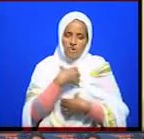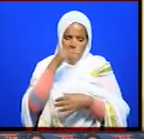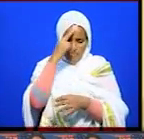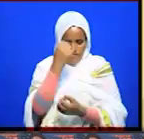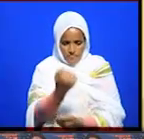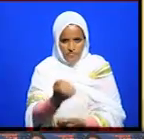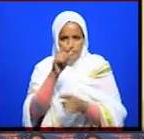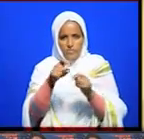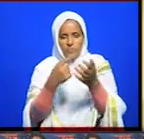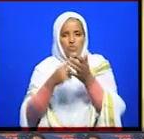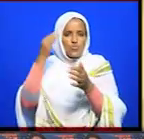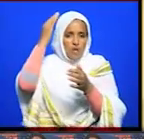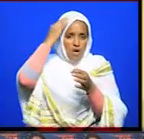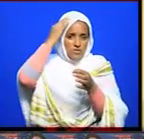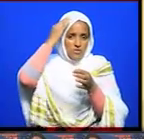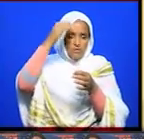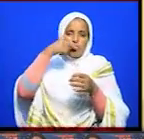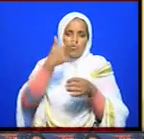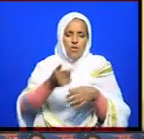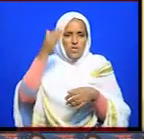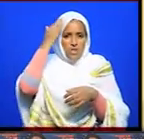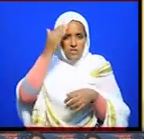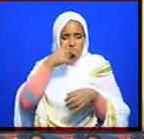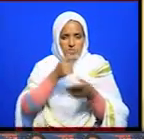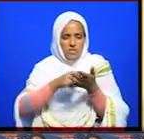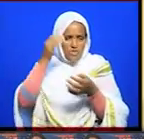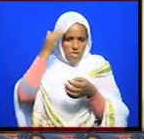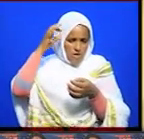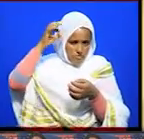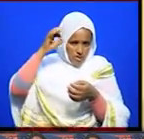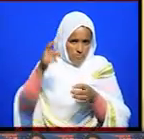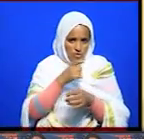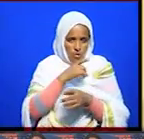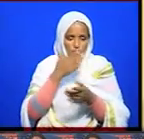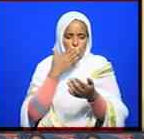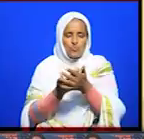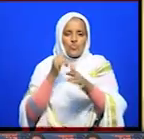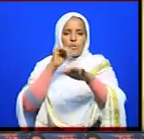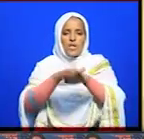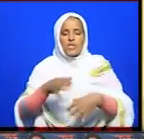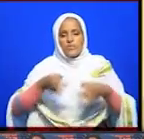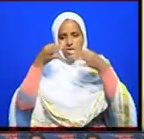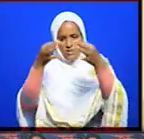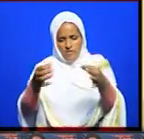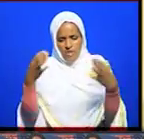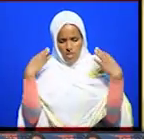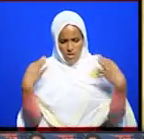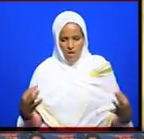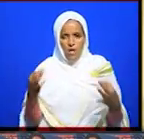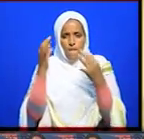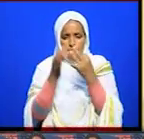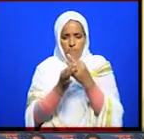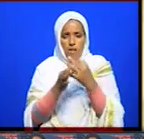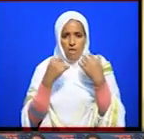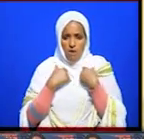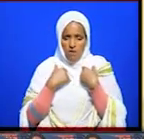በመፍራት ትታዘዛለች። እሱ ራስ ተብሏል። ራስ ሲባል ግን ራስ ምታትም እንዳይሆን ጥሩ መልእክት የሚያስተላልፍ ጤናኛ